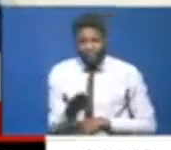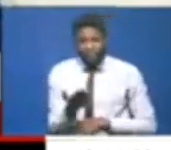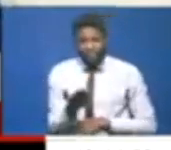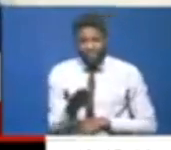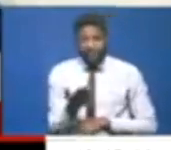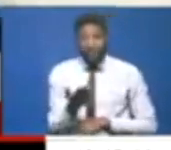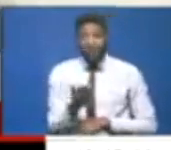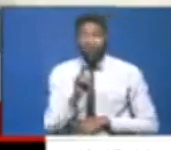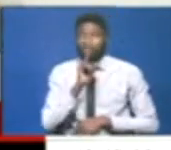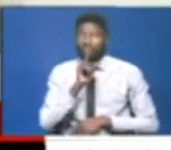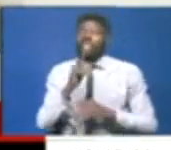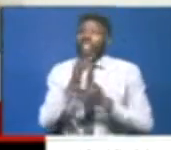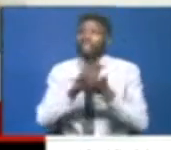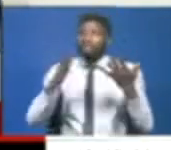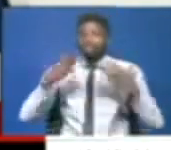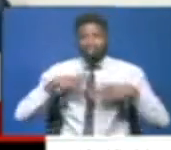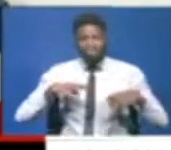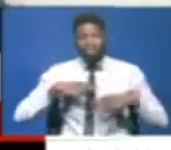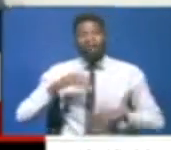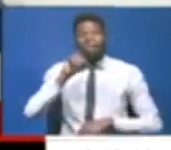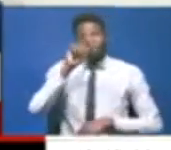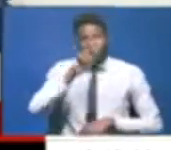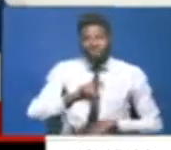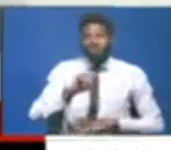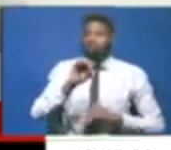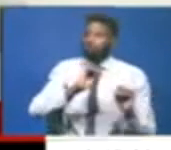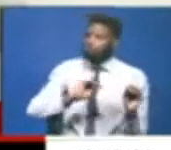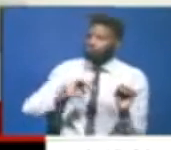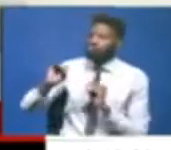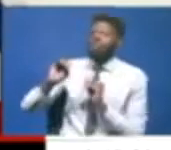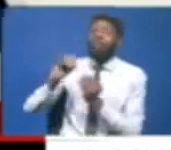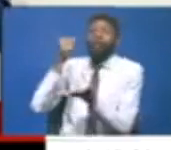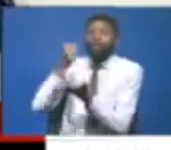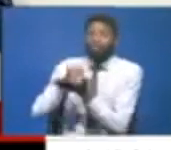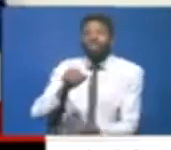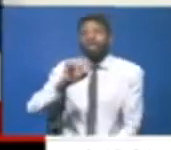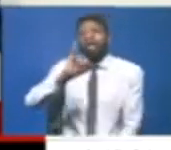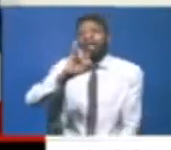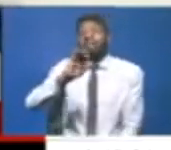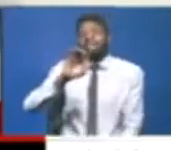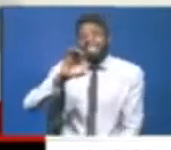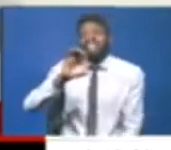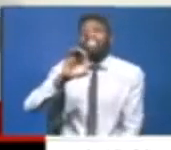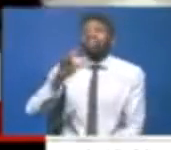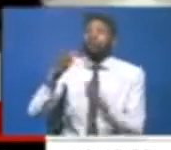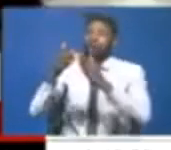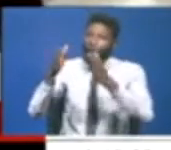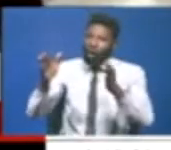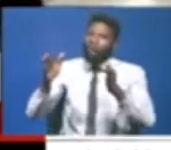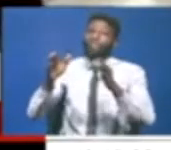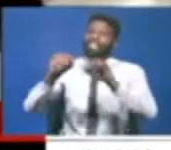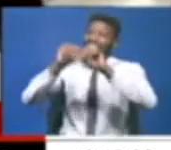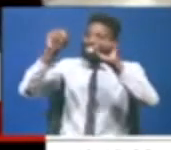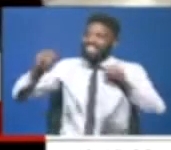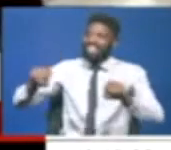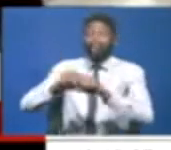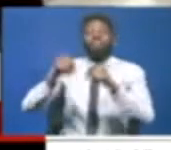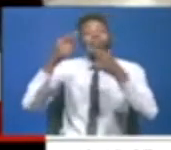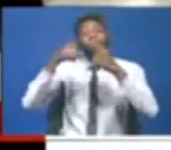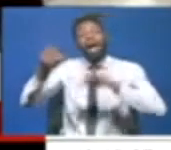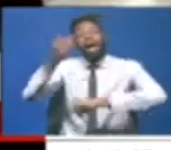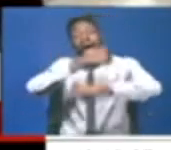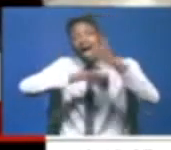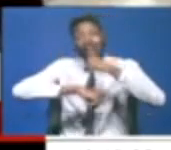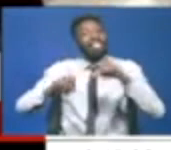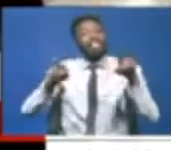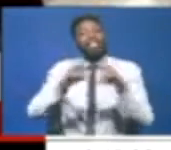washiriki fulani wakwende katika ofisi za IBC wafungue mitambo fulani, na hayo hayakutekelezwa. Koti